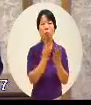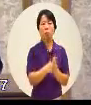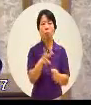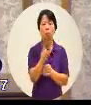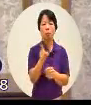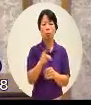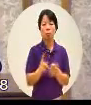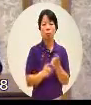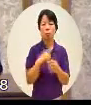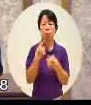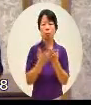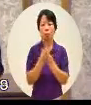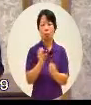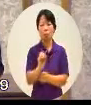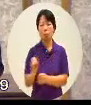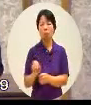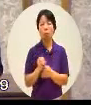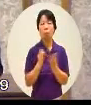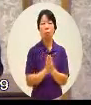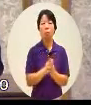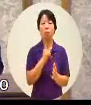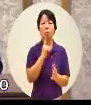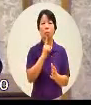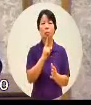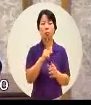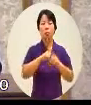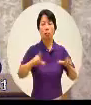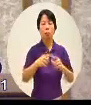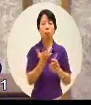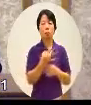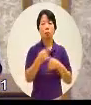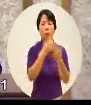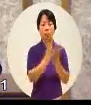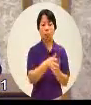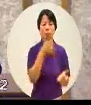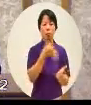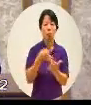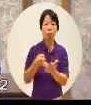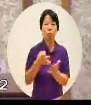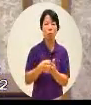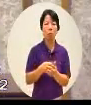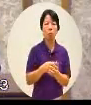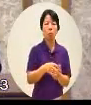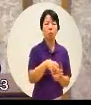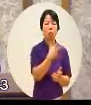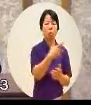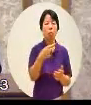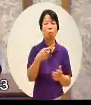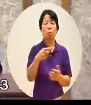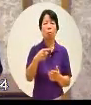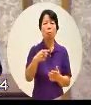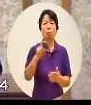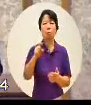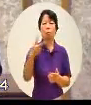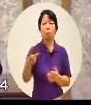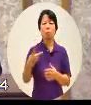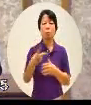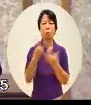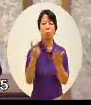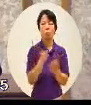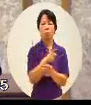面的话都是差0分。所以我们现在最大数可以签7到72个志愿，差距分数